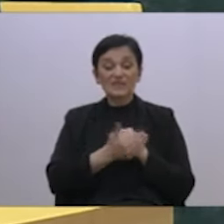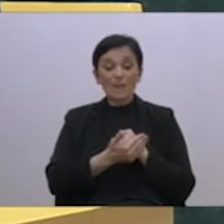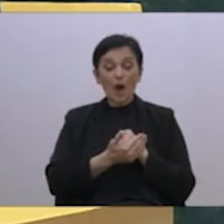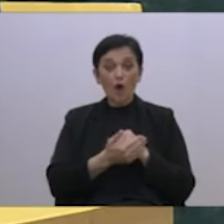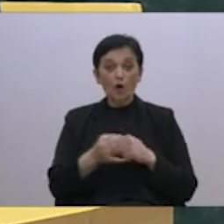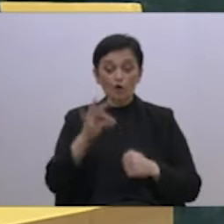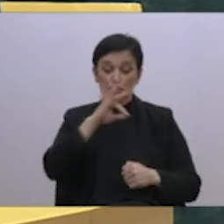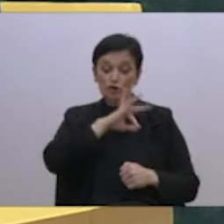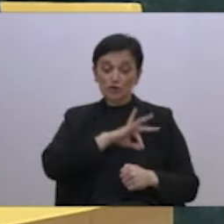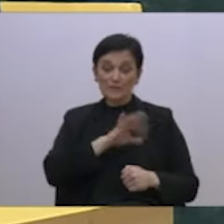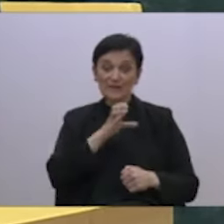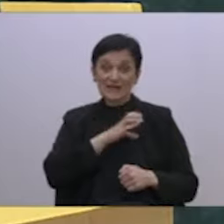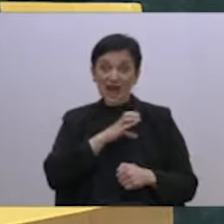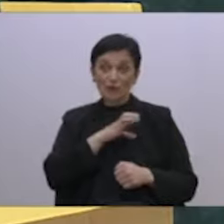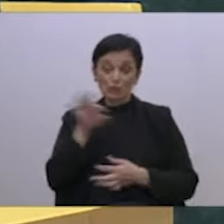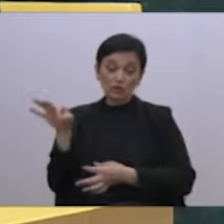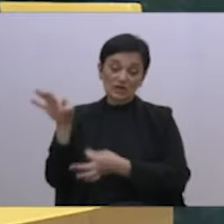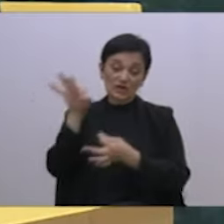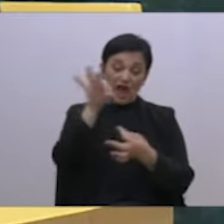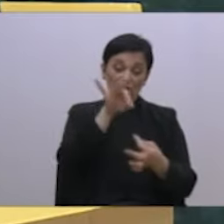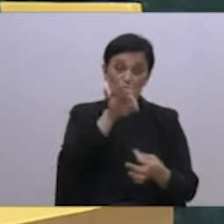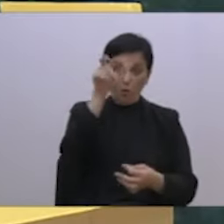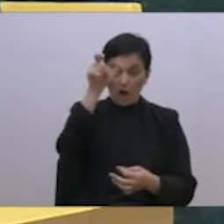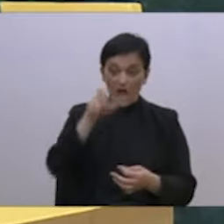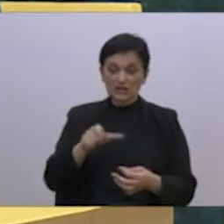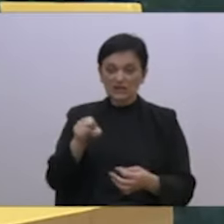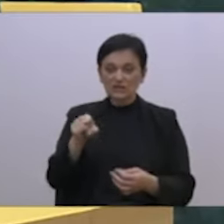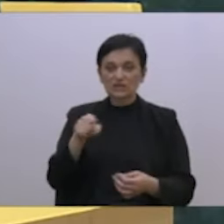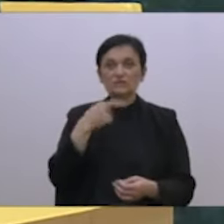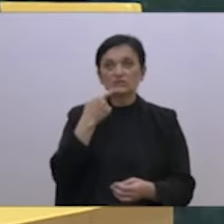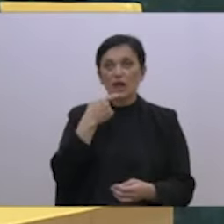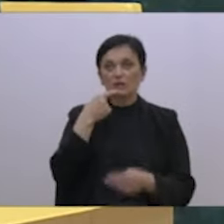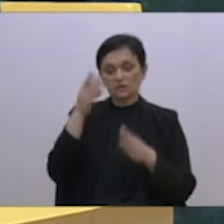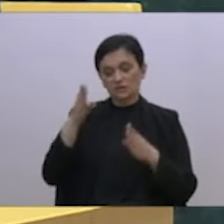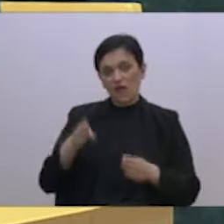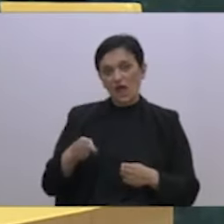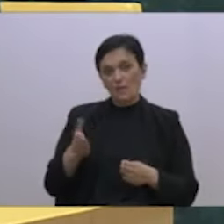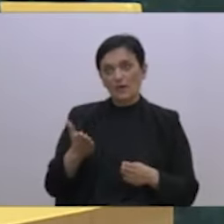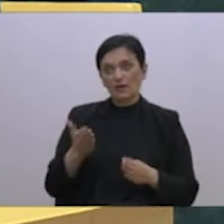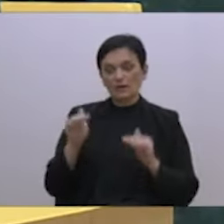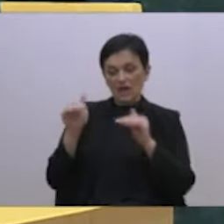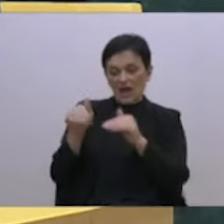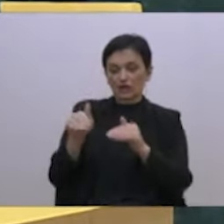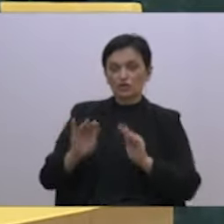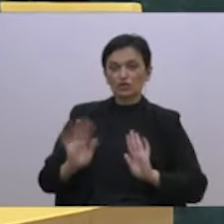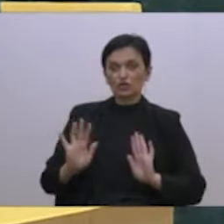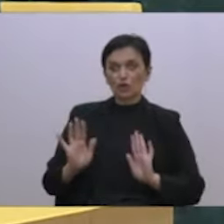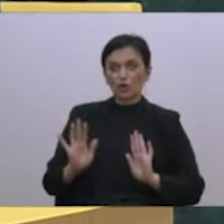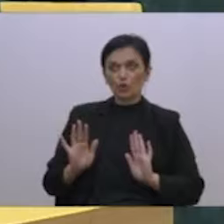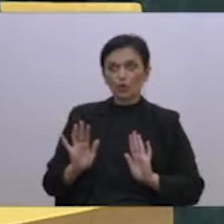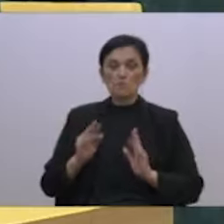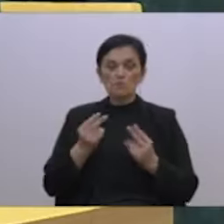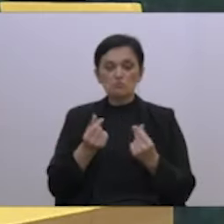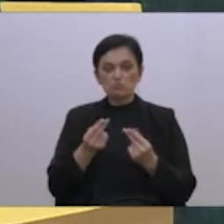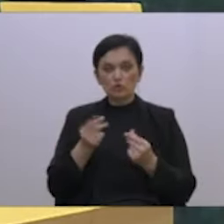და ქონების გადმონტანი ადამიანი ცხადდება ასე ვთქვათ ხელშეუხებლად და